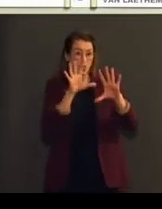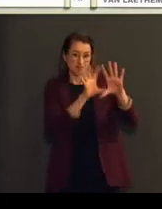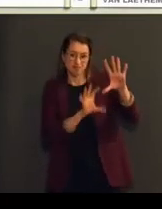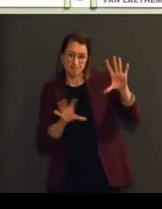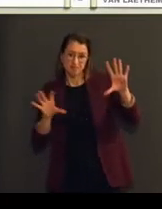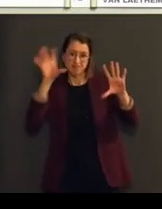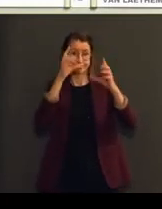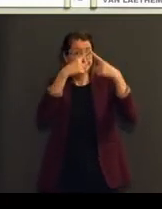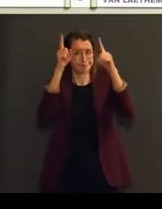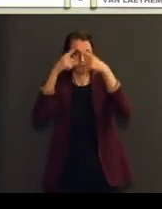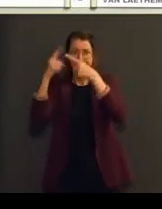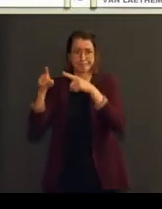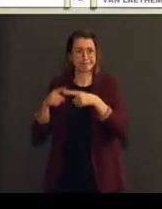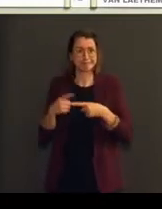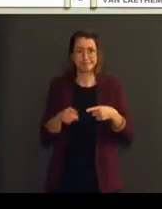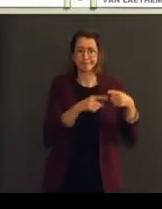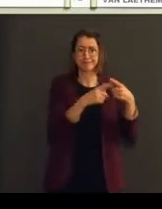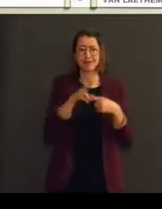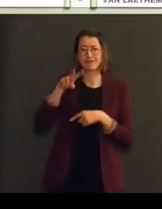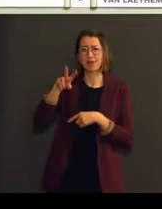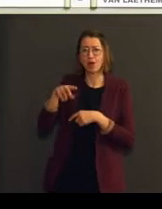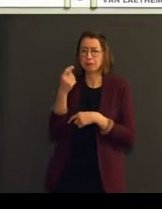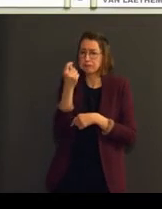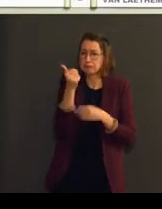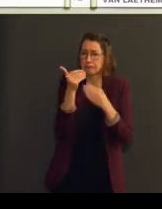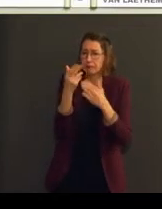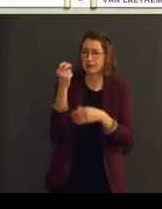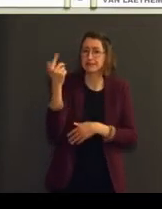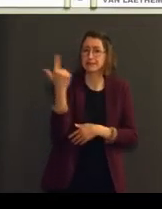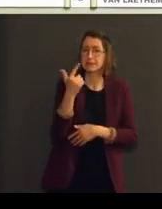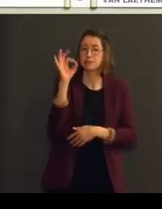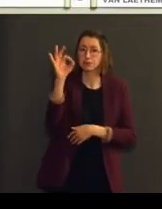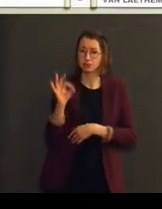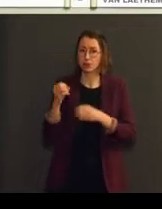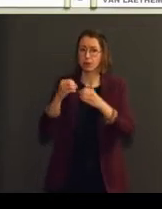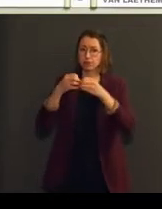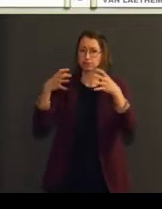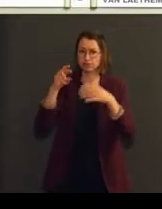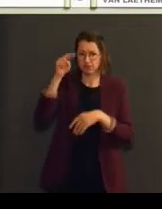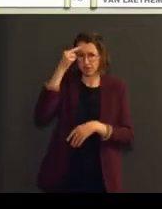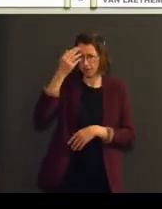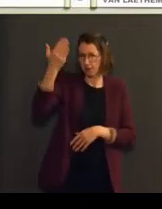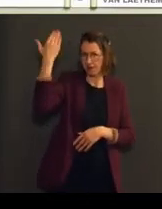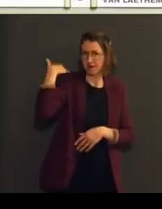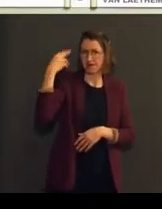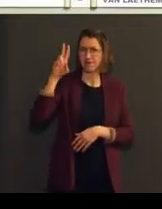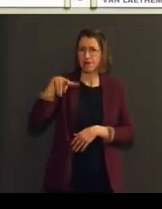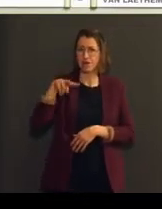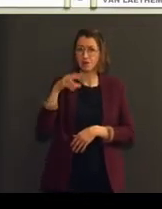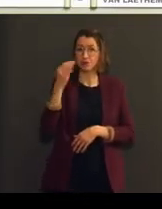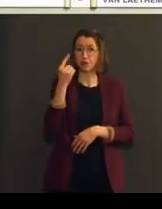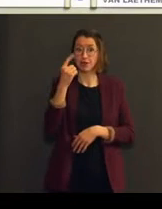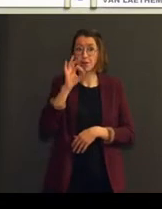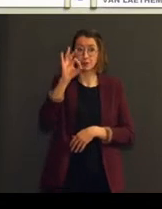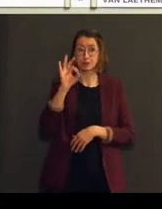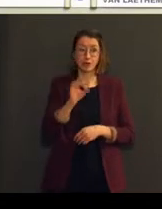couverture de pratiquement 87%, donc très très proche des résidents. Je vous rappelle qu'en Flandre, elle est de 91%, donc le personnel a